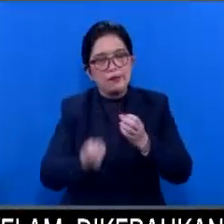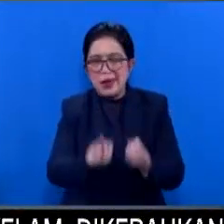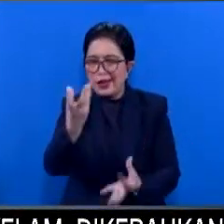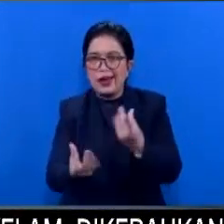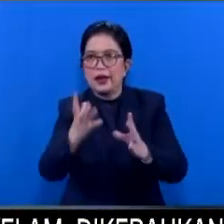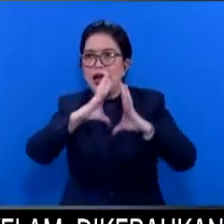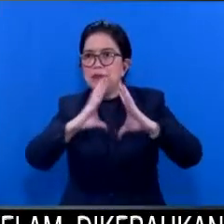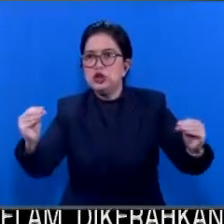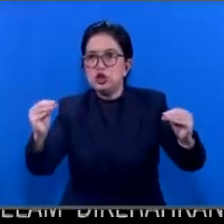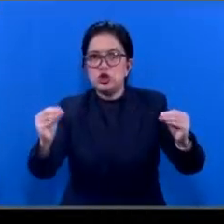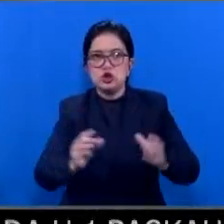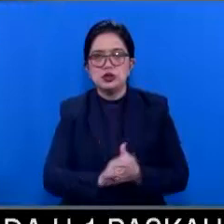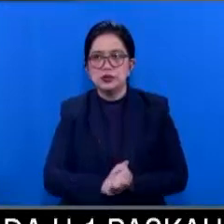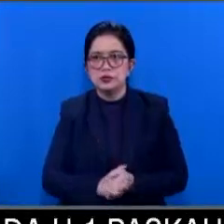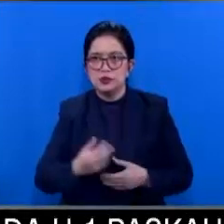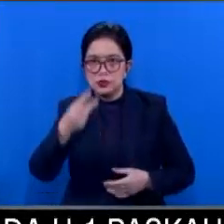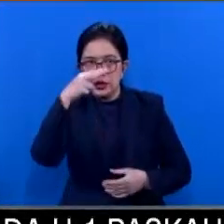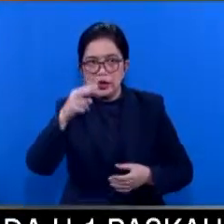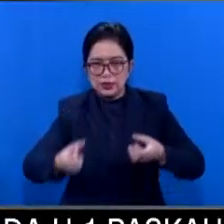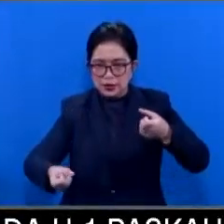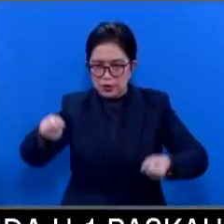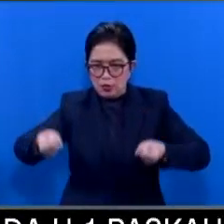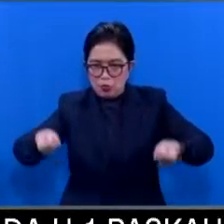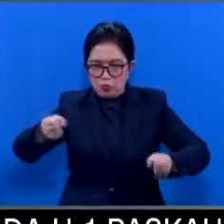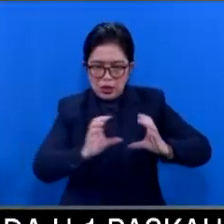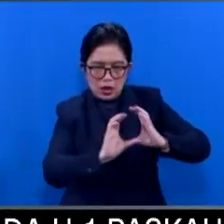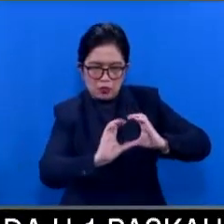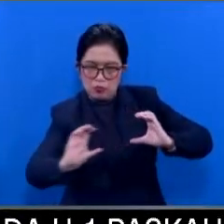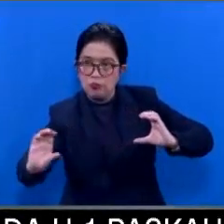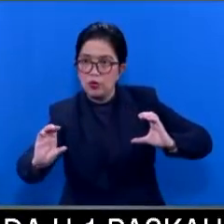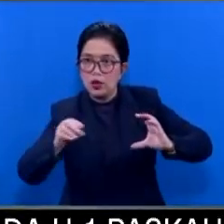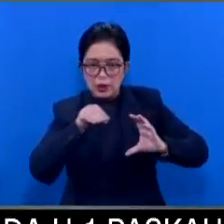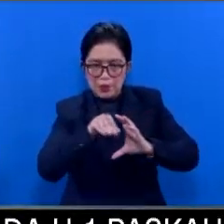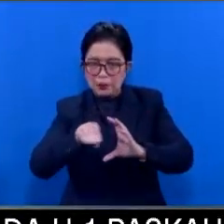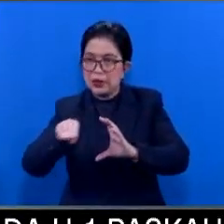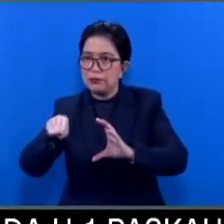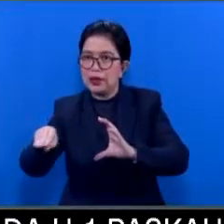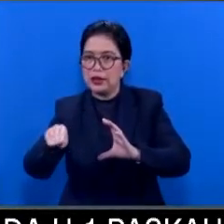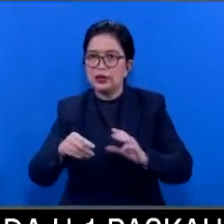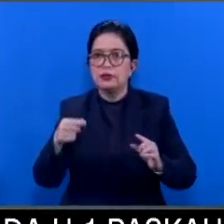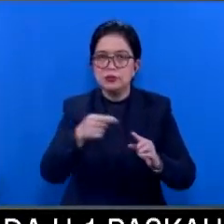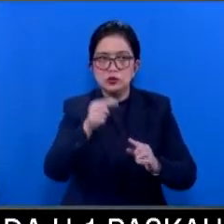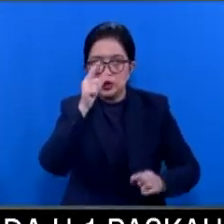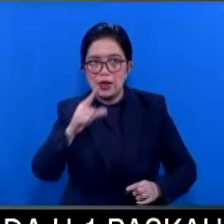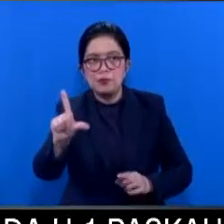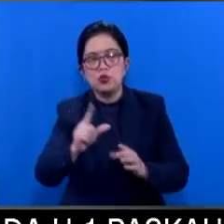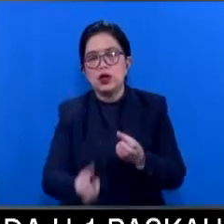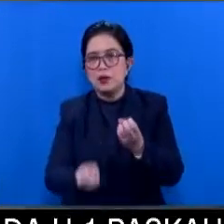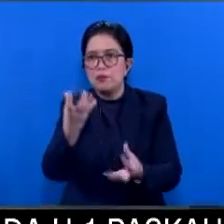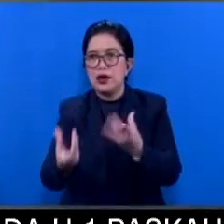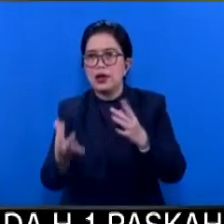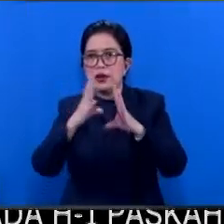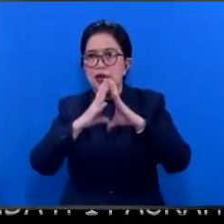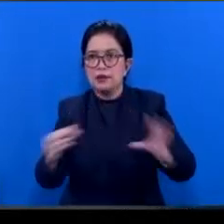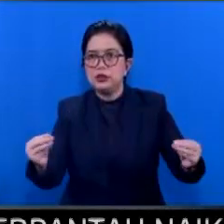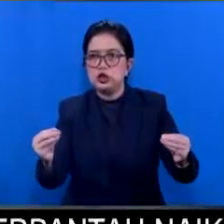Video amatir merekam saat sebuah mobil box ekspedisi yang membawa ratusan paket ke Lampung hangus terbakar di Jalan Tol Tangerang Merak, kilometer